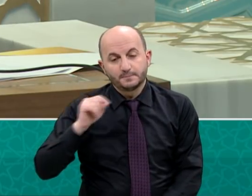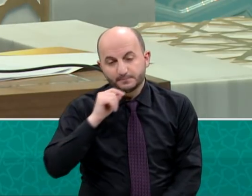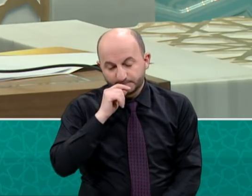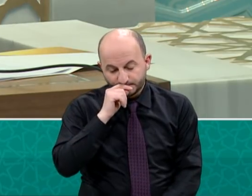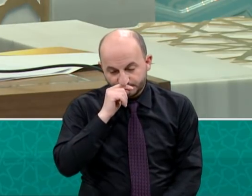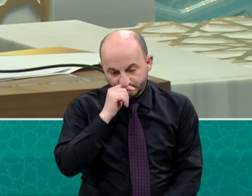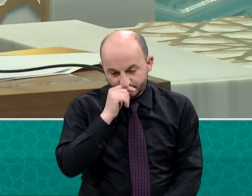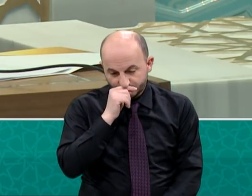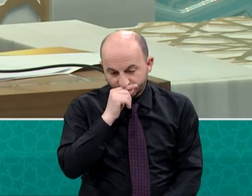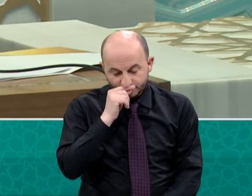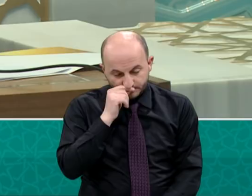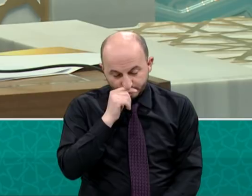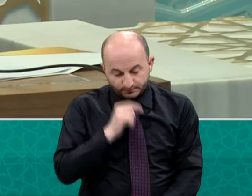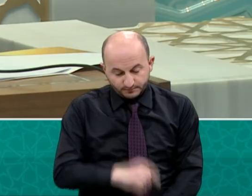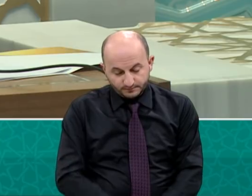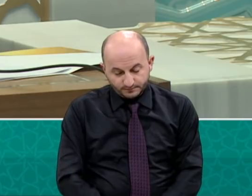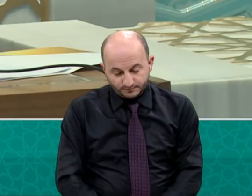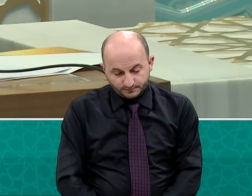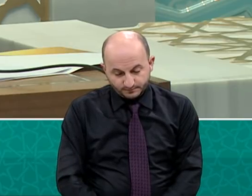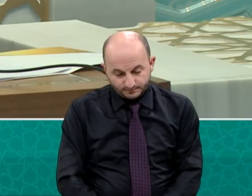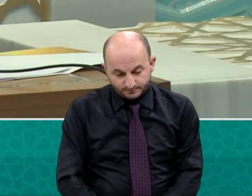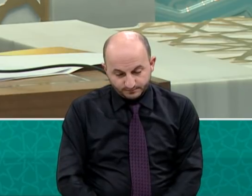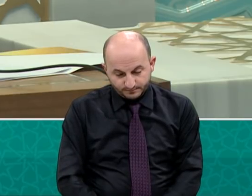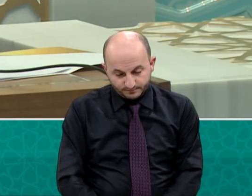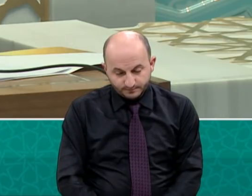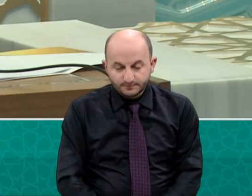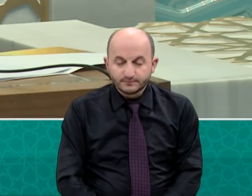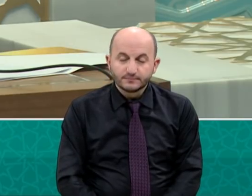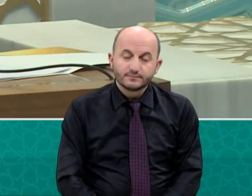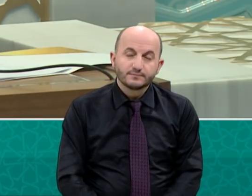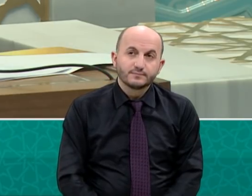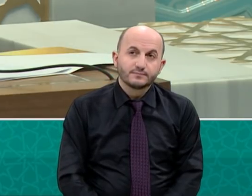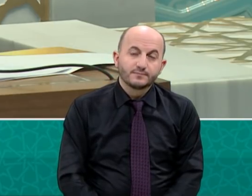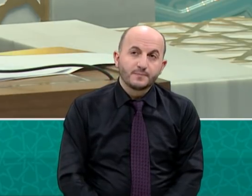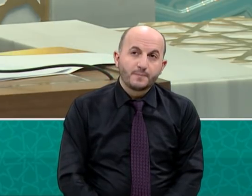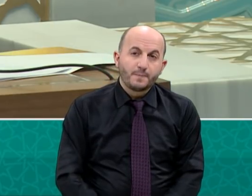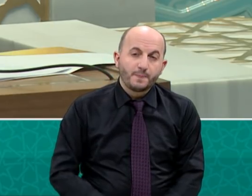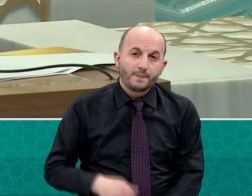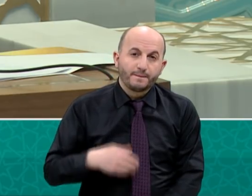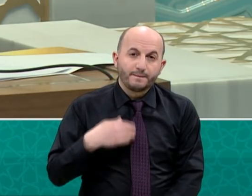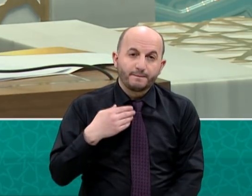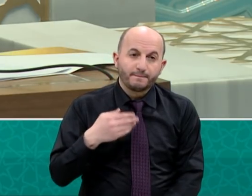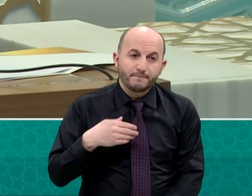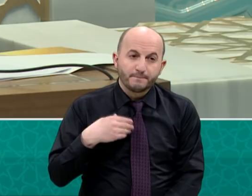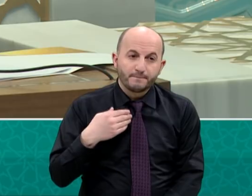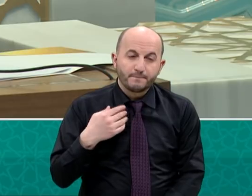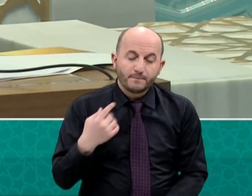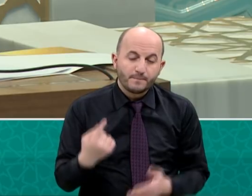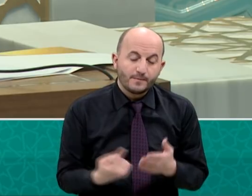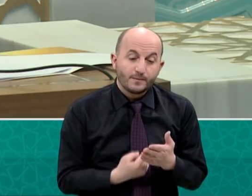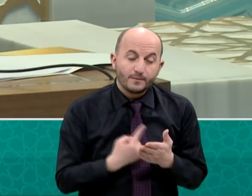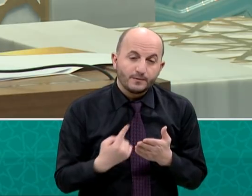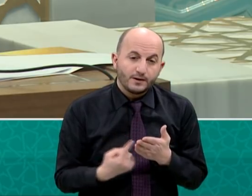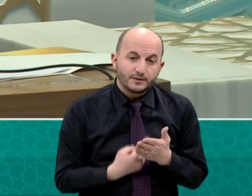وَتَمَّتْ كَلِمَةُ رَبِّكَ صِدْقًا وَعَدْلًا ifadeleriyle Kur'an-ı